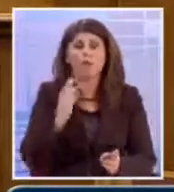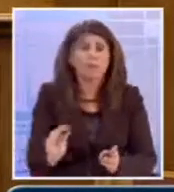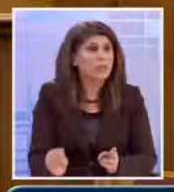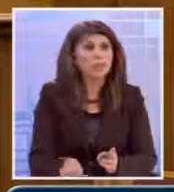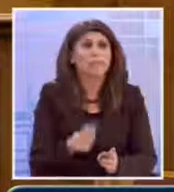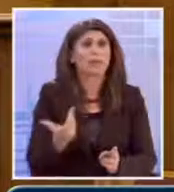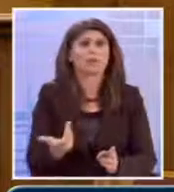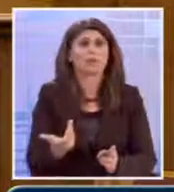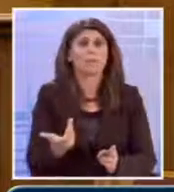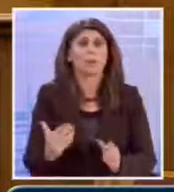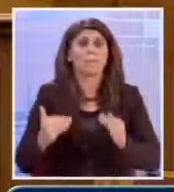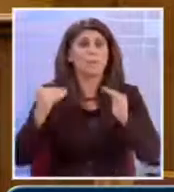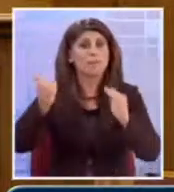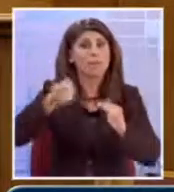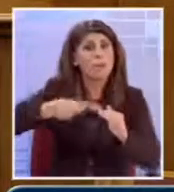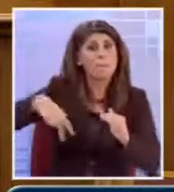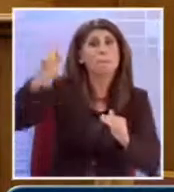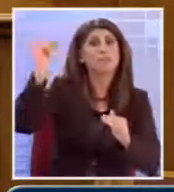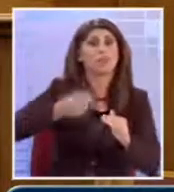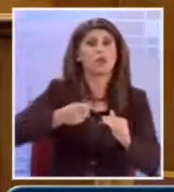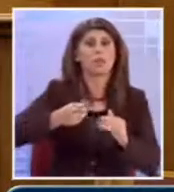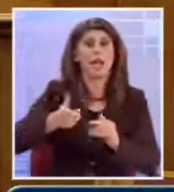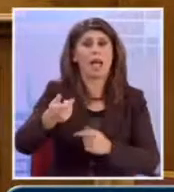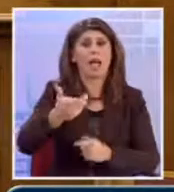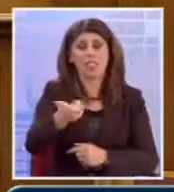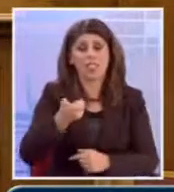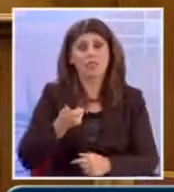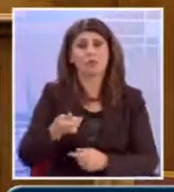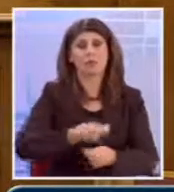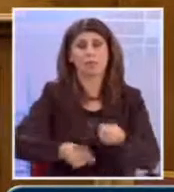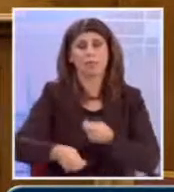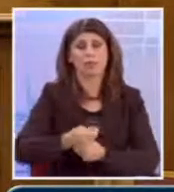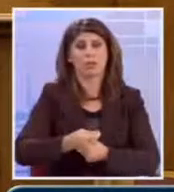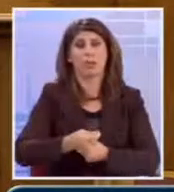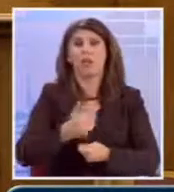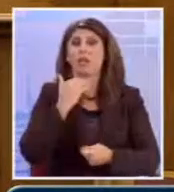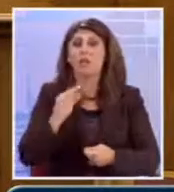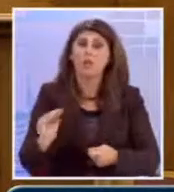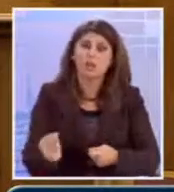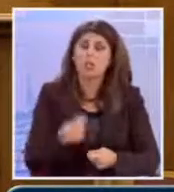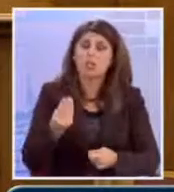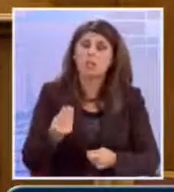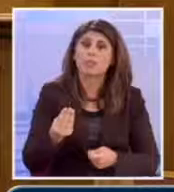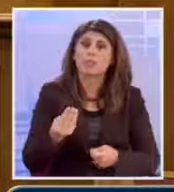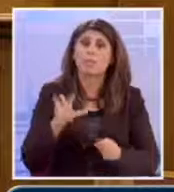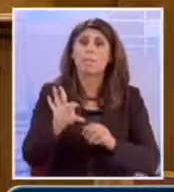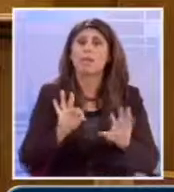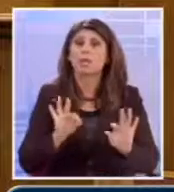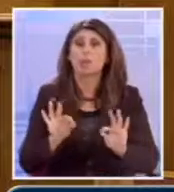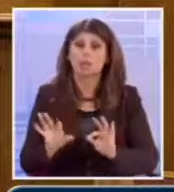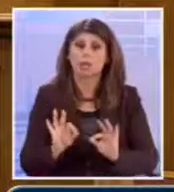προκύψει με υψηλά επιτόκια δανεισμού των επιχειρήσεων. Δεν μπορεί να προκύψει με επιλογές